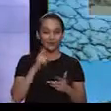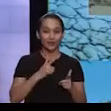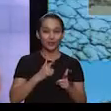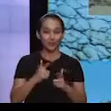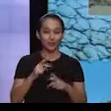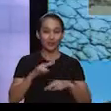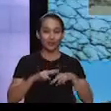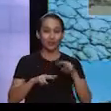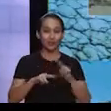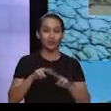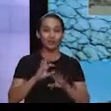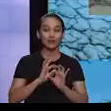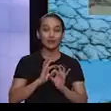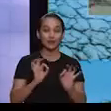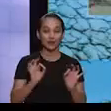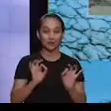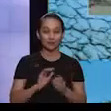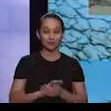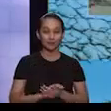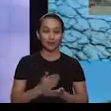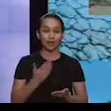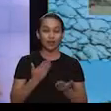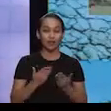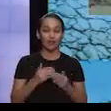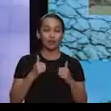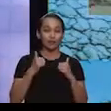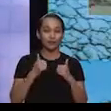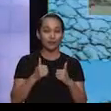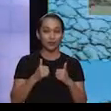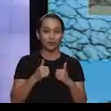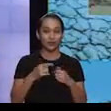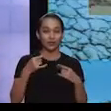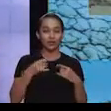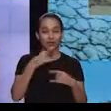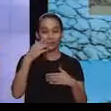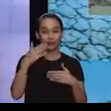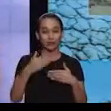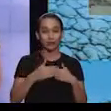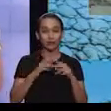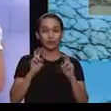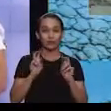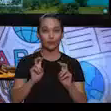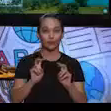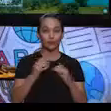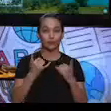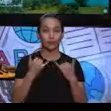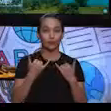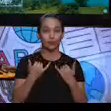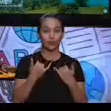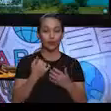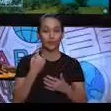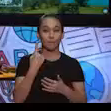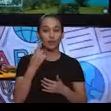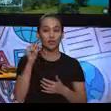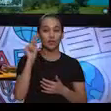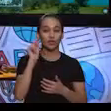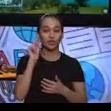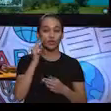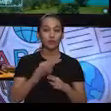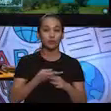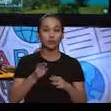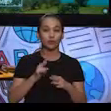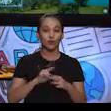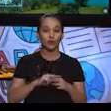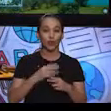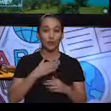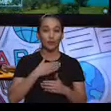tayyormisiz? Kayfiyatlaringiz yaxshimi? Unday bo'lsa, ekran qarshisiga yaqinroq joylashib oling. Bugun birinchi dars